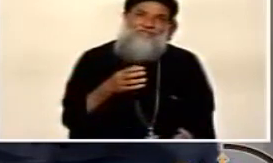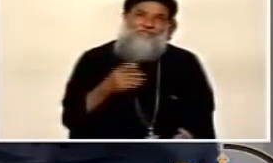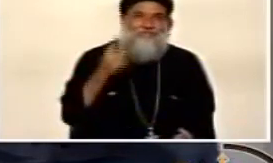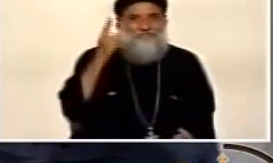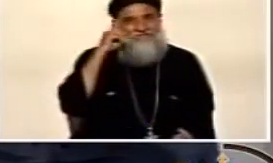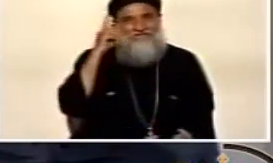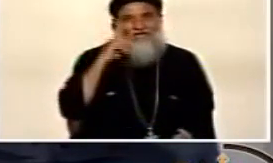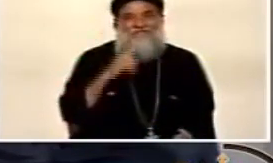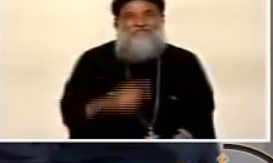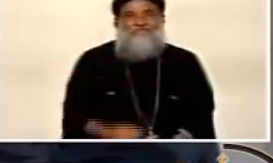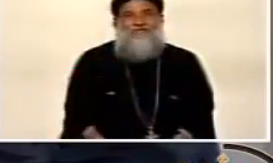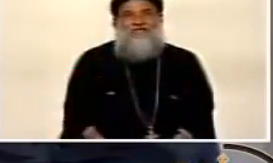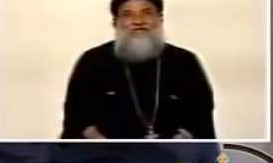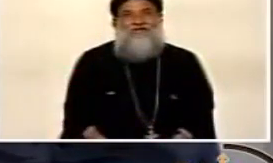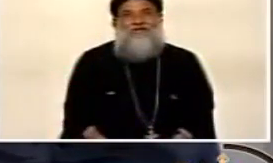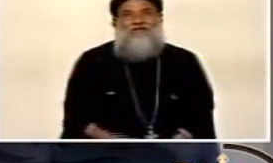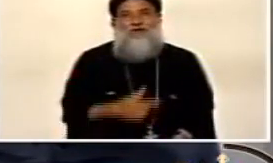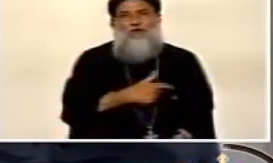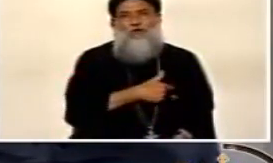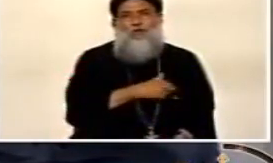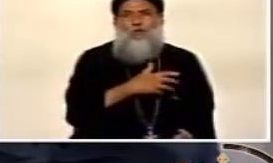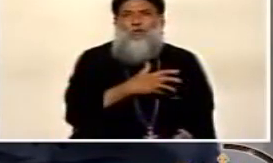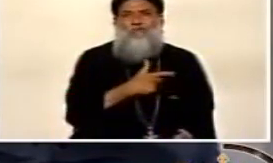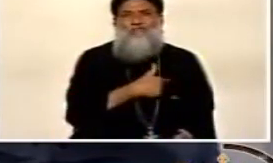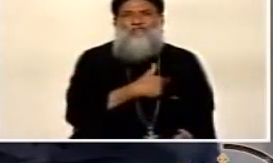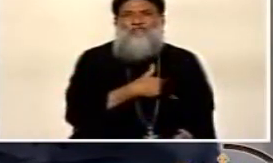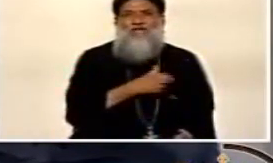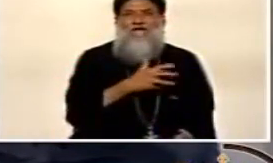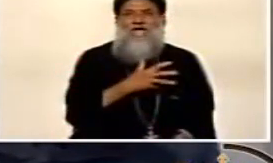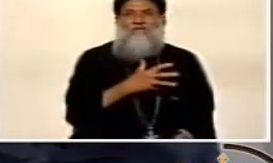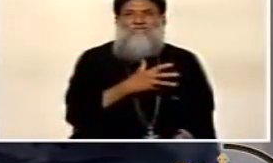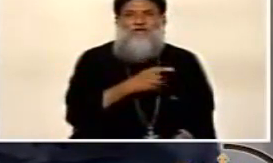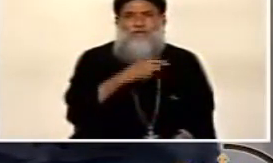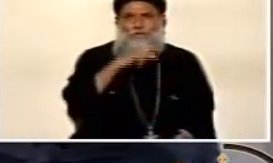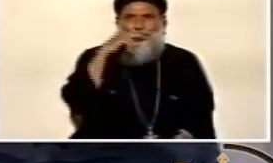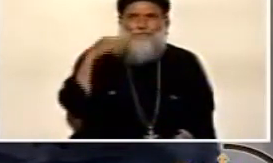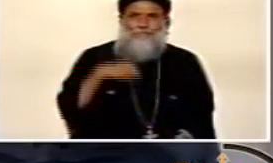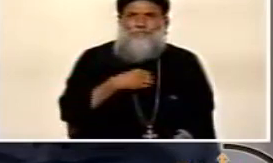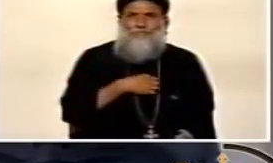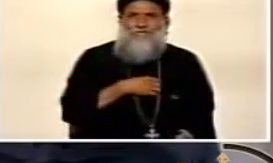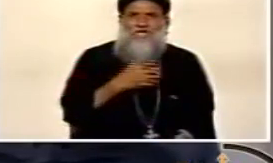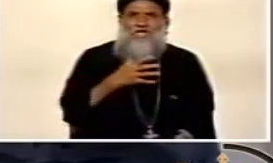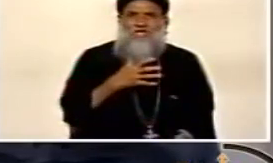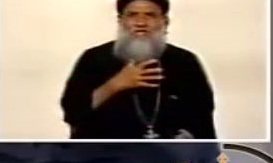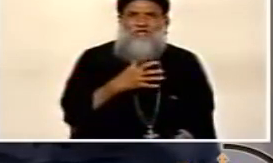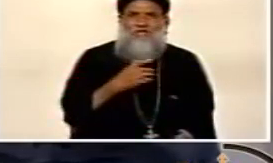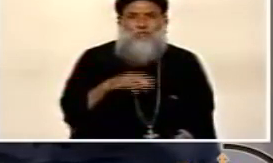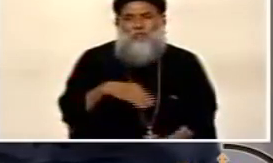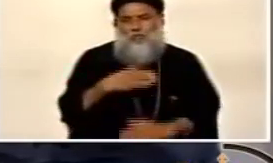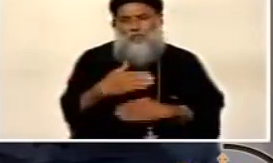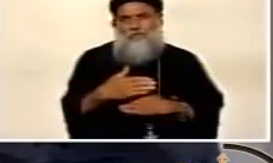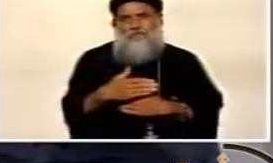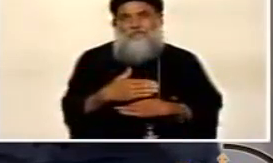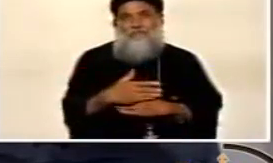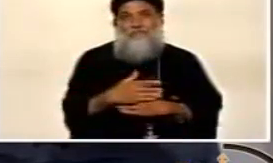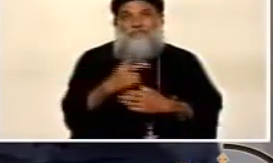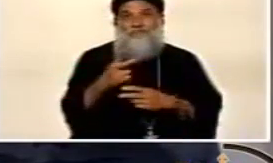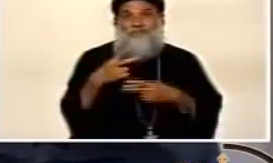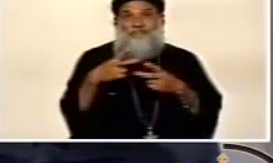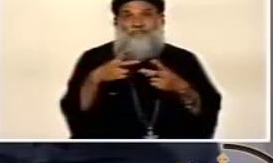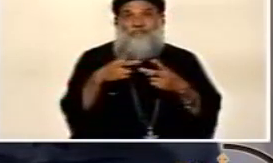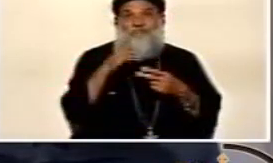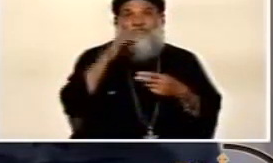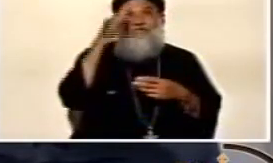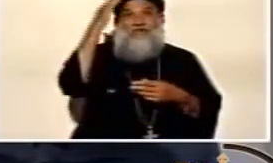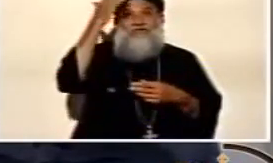عارفاها، دايما ده خوف طبيعي إنه لو في حاجة مش أو حاجة باب مقفول مش عارفة وراء إيه. لكن طالما يافتك بتحكي لنا